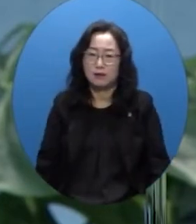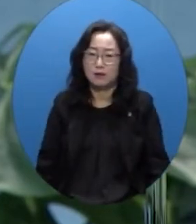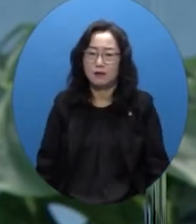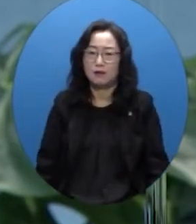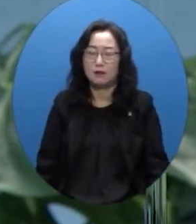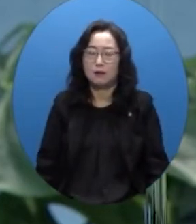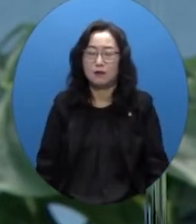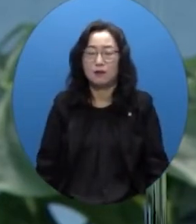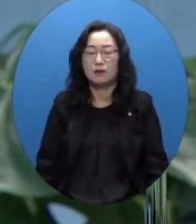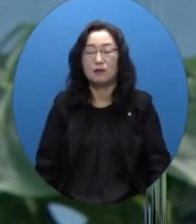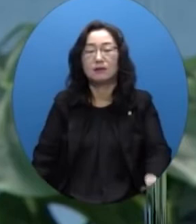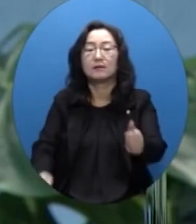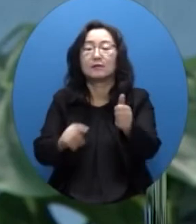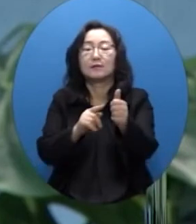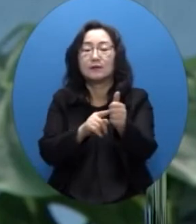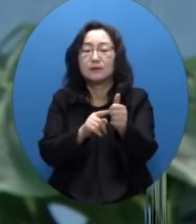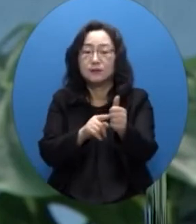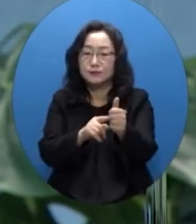그는